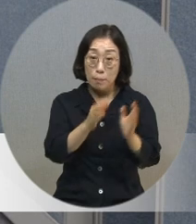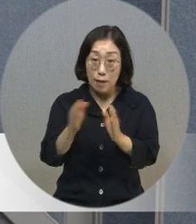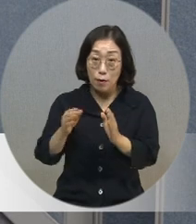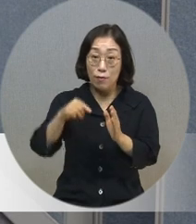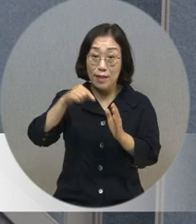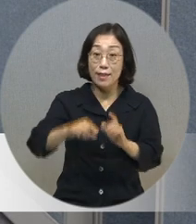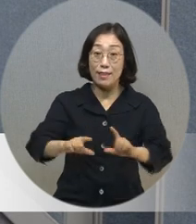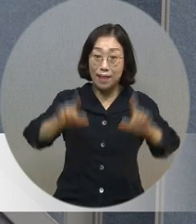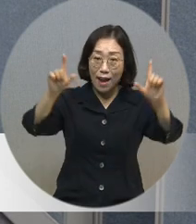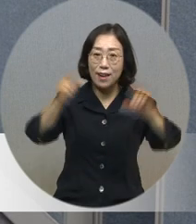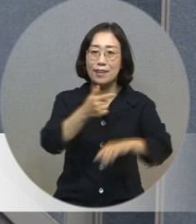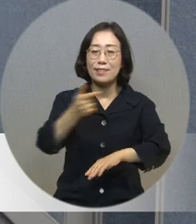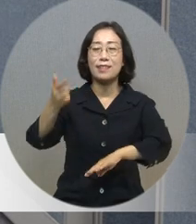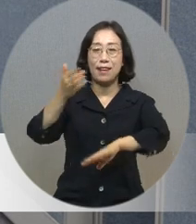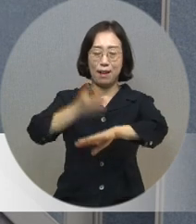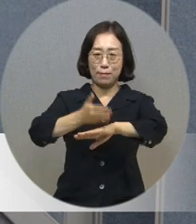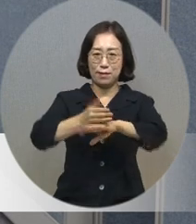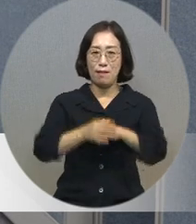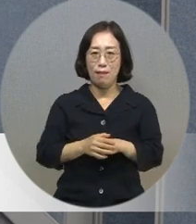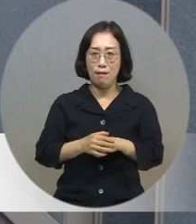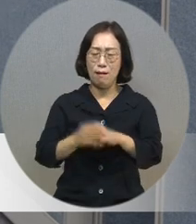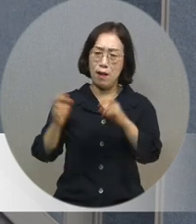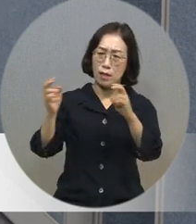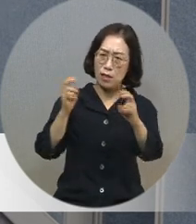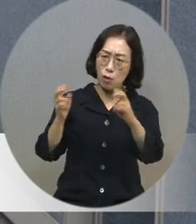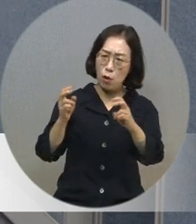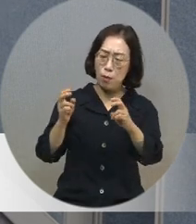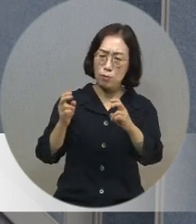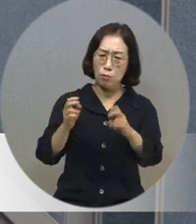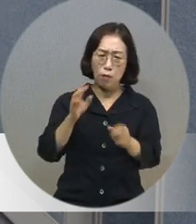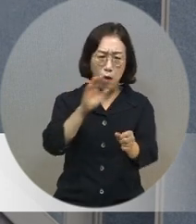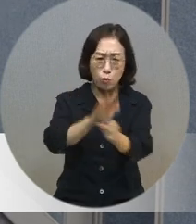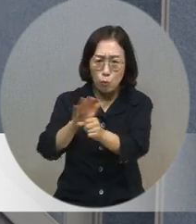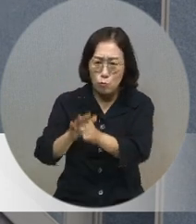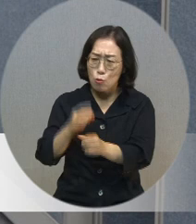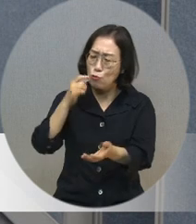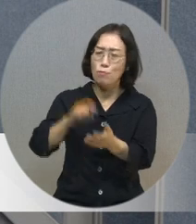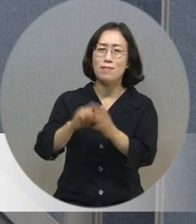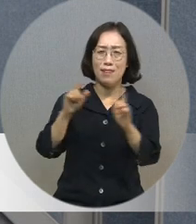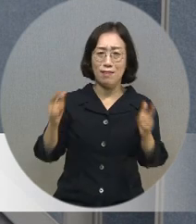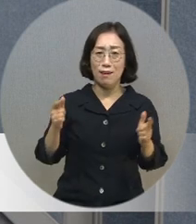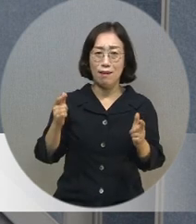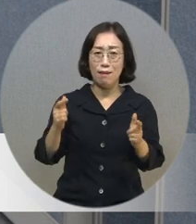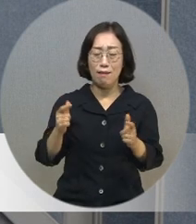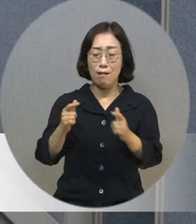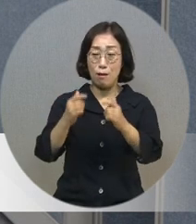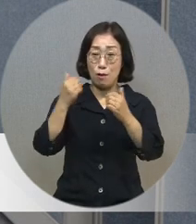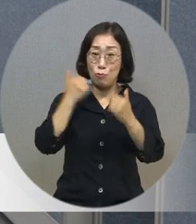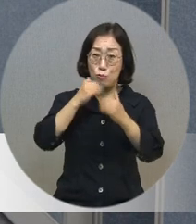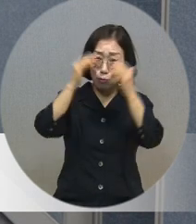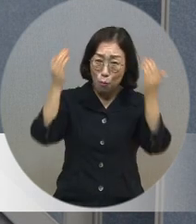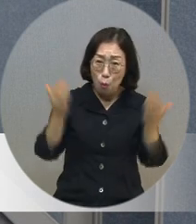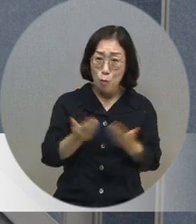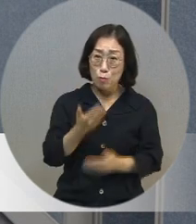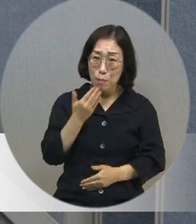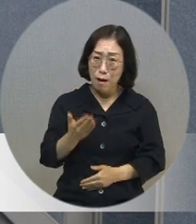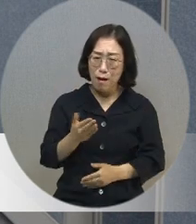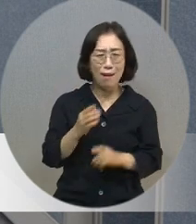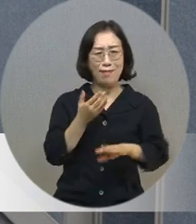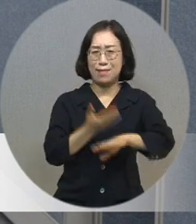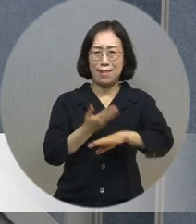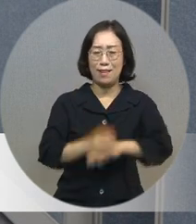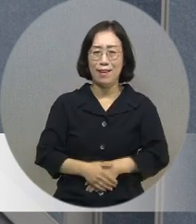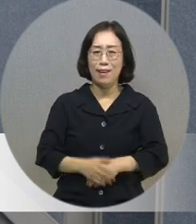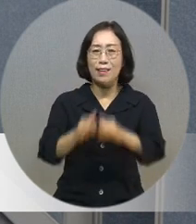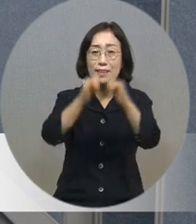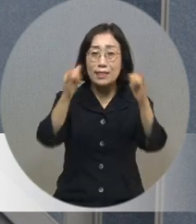어 대단히 감사드리고요 기업에서 후원이 쉽지는 않거든요 누구나 할 수 있는 일은 아닙니다 사회복지적인